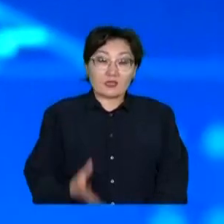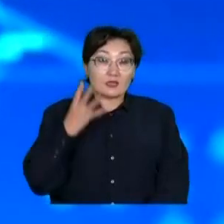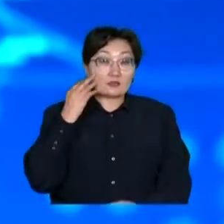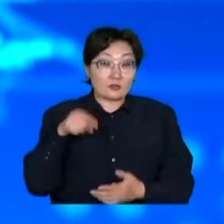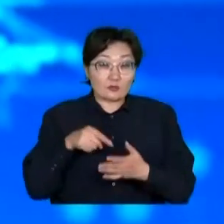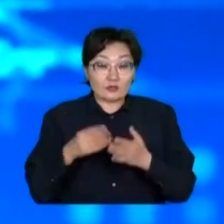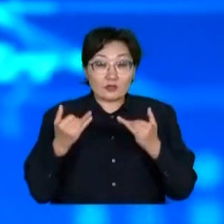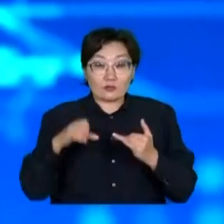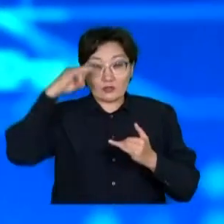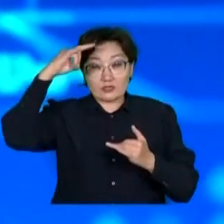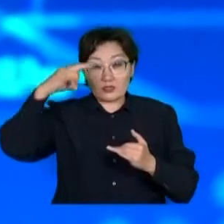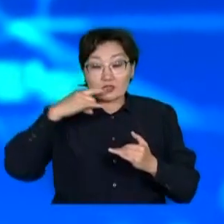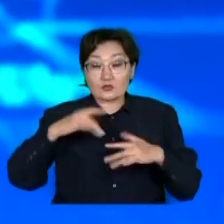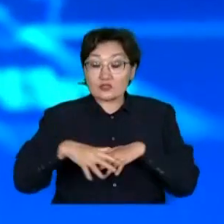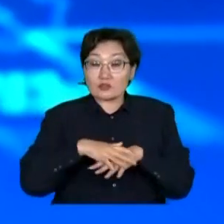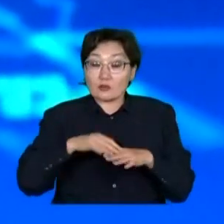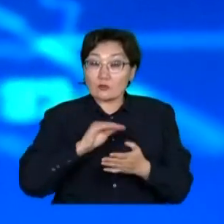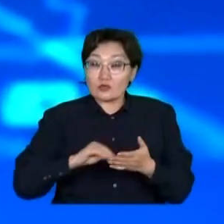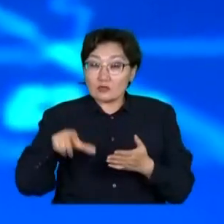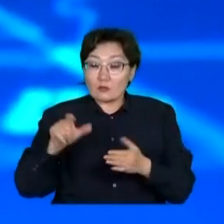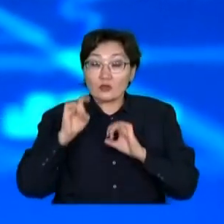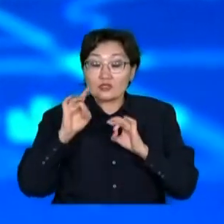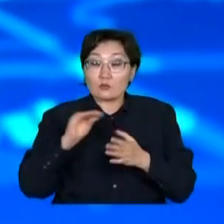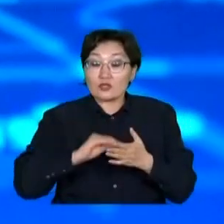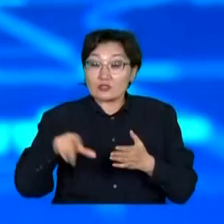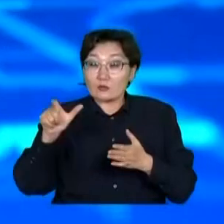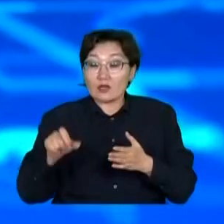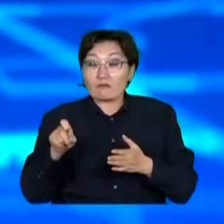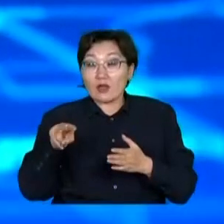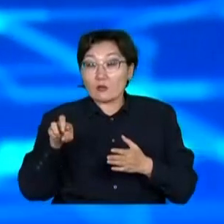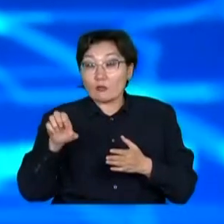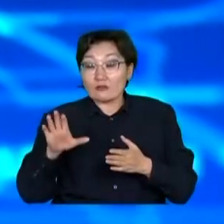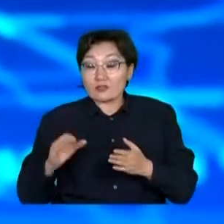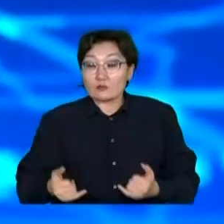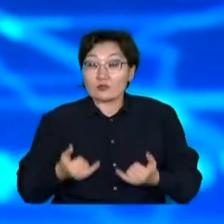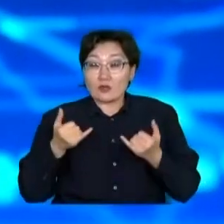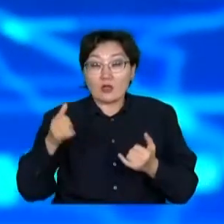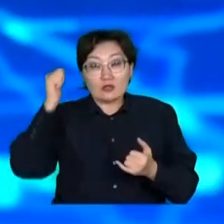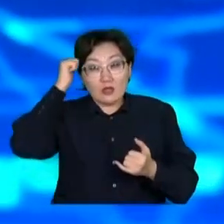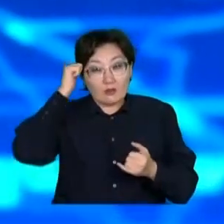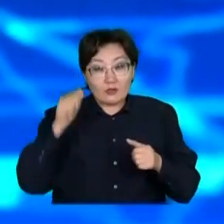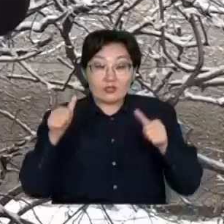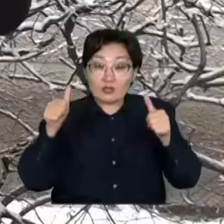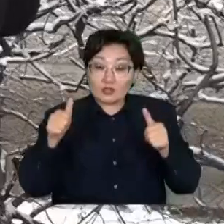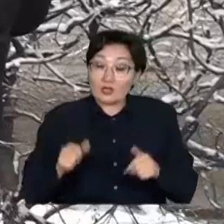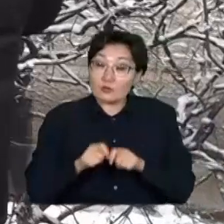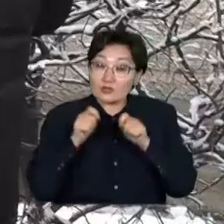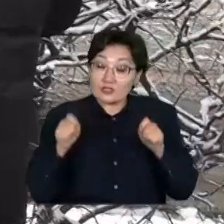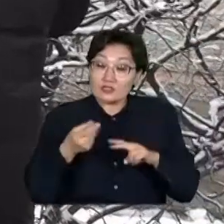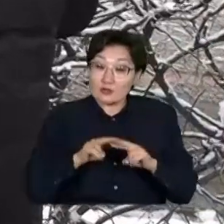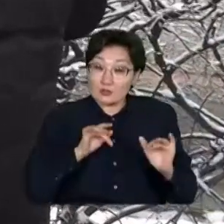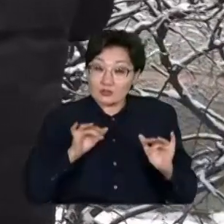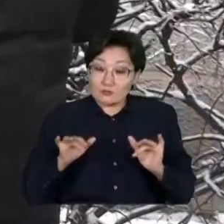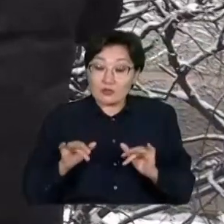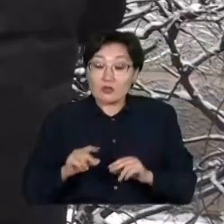Алматыда бүгін Қазақстанның халық жазушысы көрнекті ақын Мұзафар Әлімбаевтың құрметіне мемориалдық тақта орнатылды. Аталған